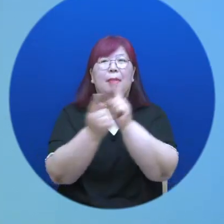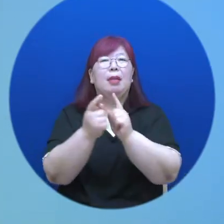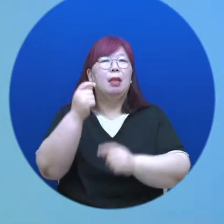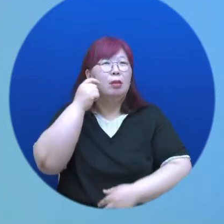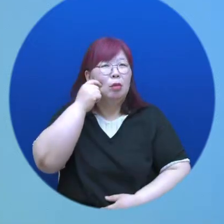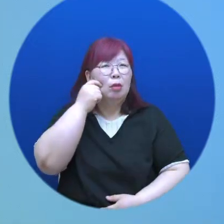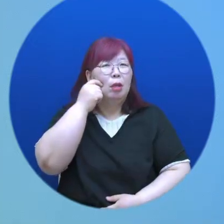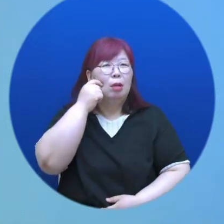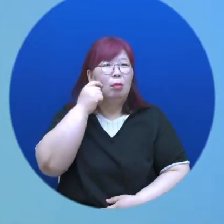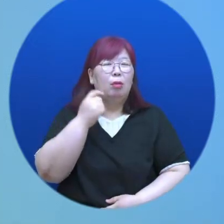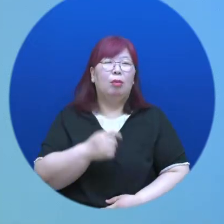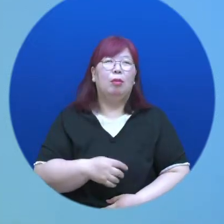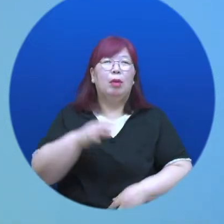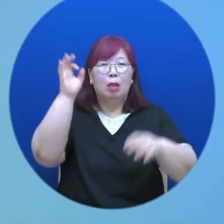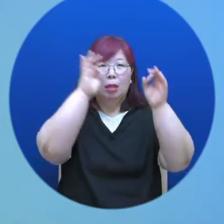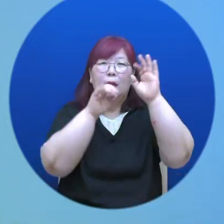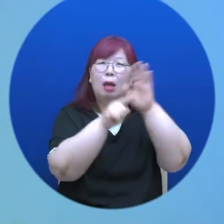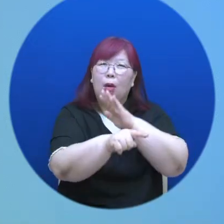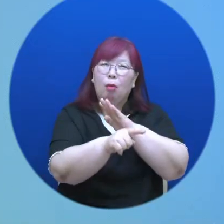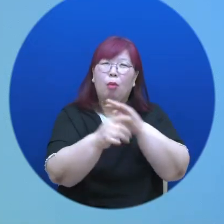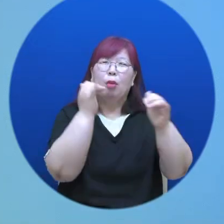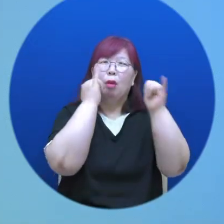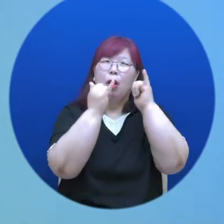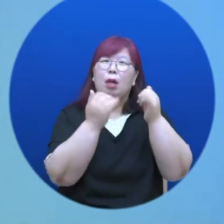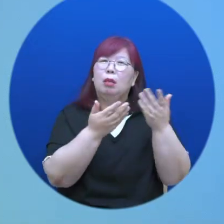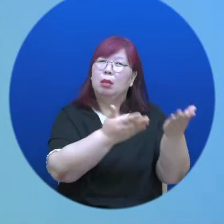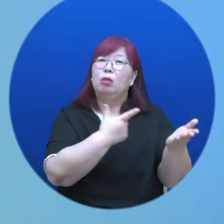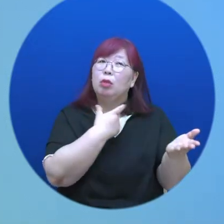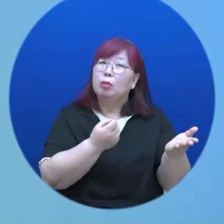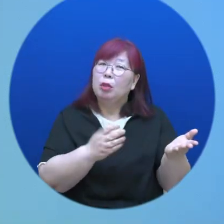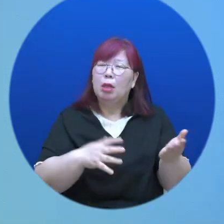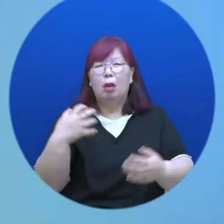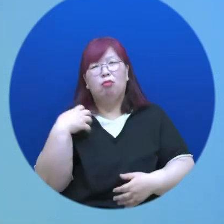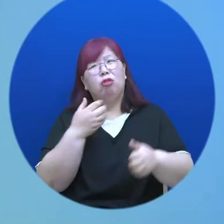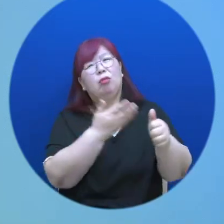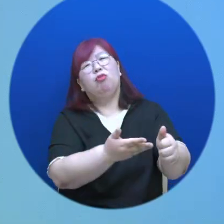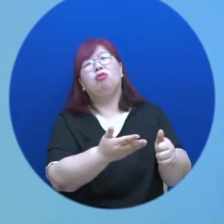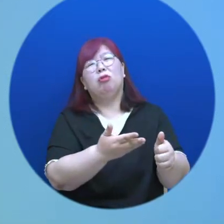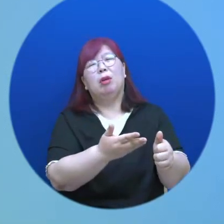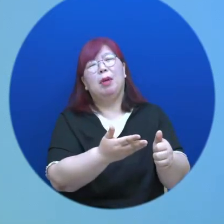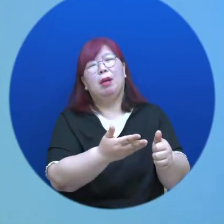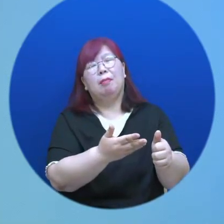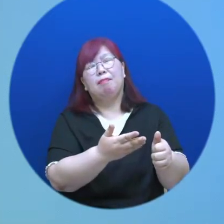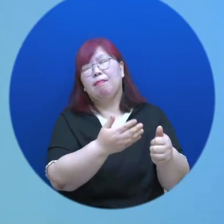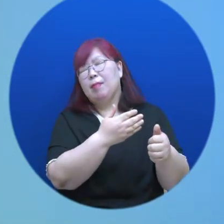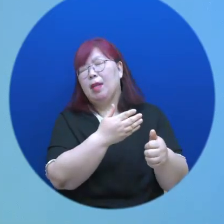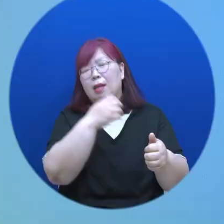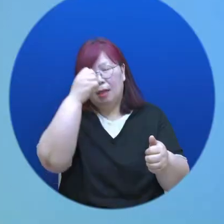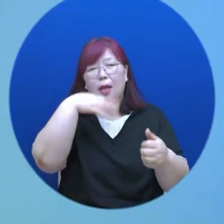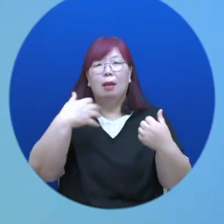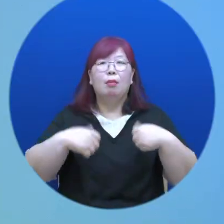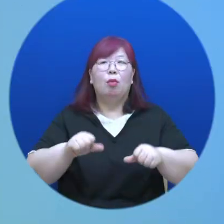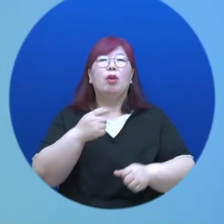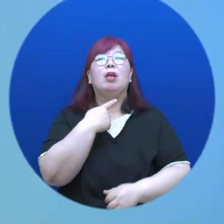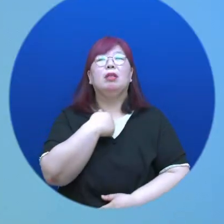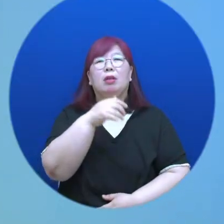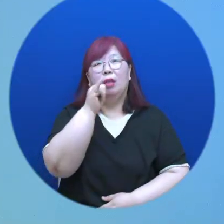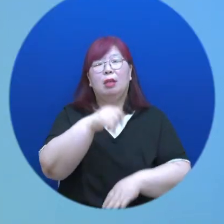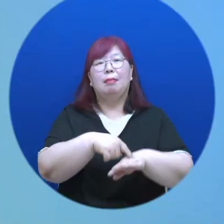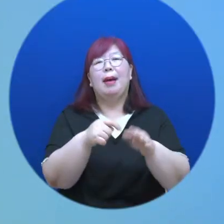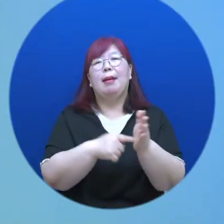찾아가고 싶었지만, 연락하고 싶었지만 부담을 드릴까 봐 할 수 없었던 그 마음이